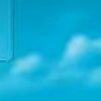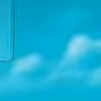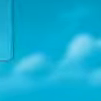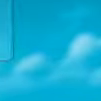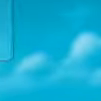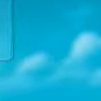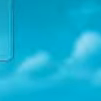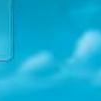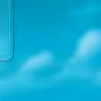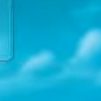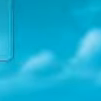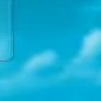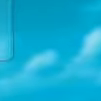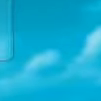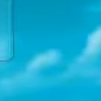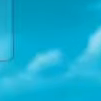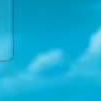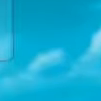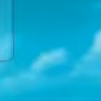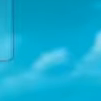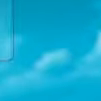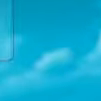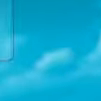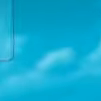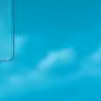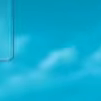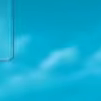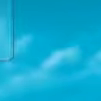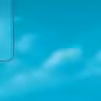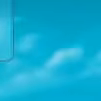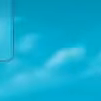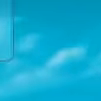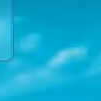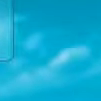10. В Шиерийском районе днем плюс 25 градусов, ночью плюс